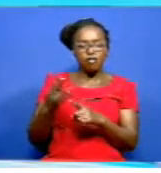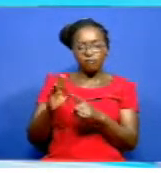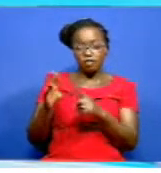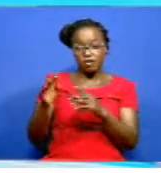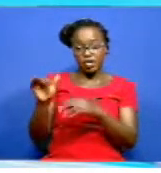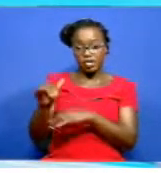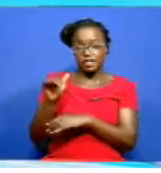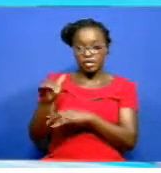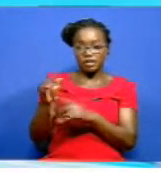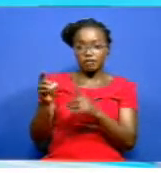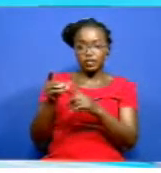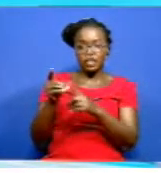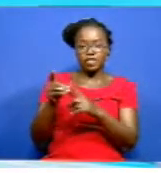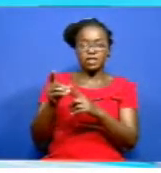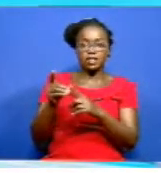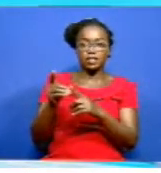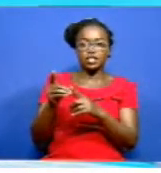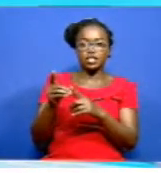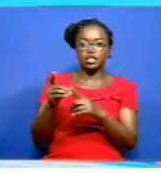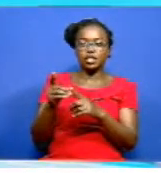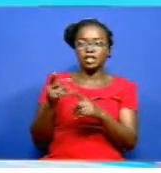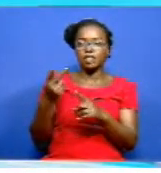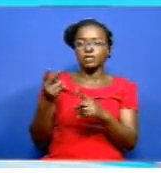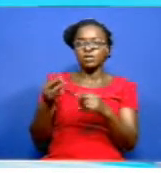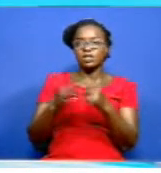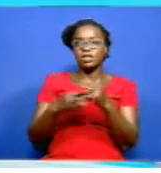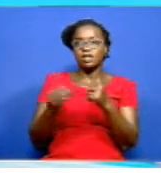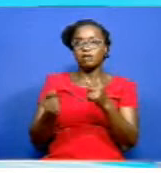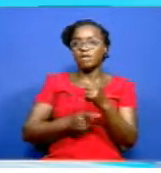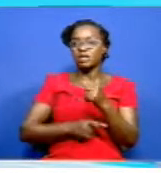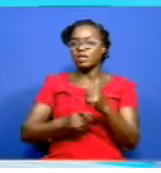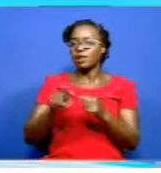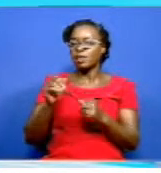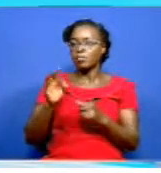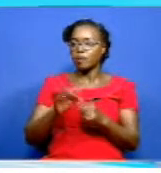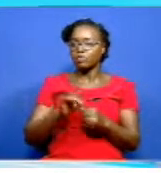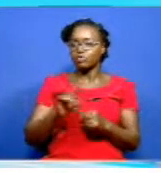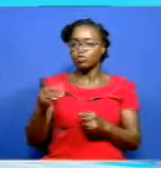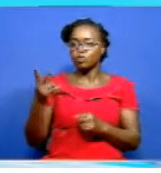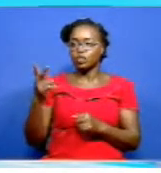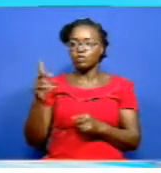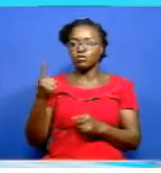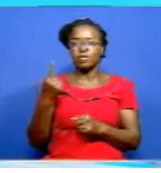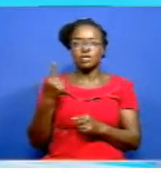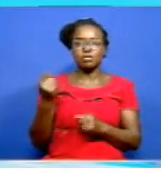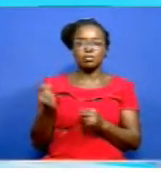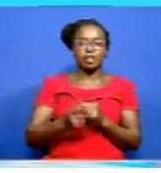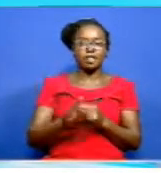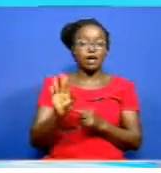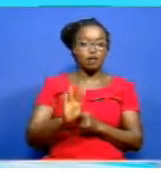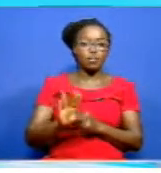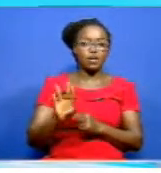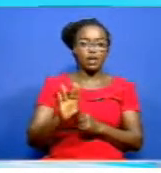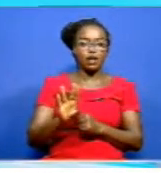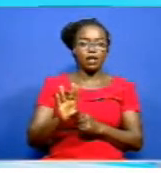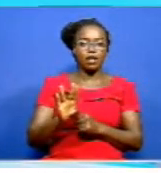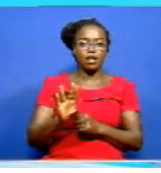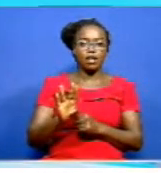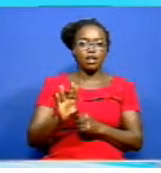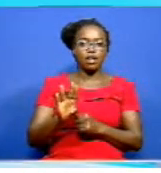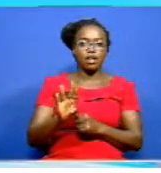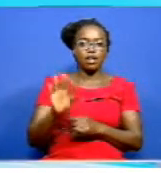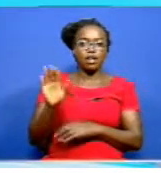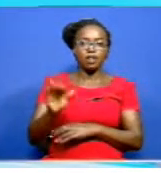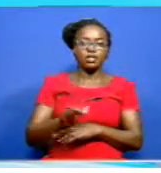8 Machi, tarehe 28 Machi hadi tarehe 21 Aprili. Hapo ndio itakuwa mitihani hiyo inaanza